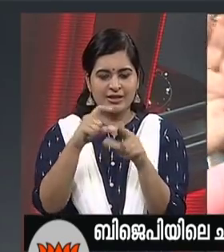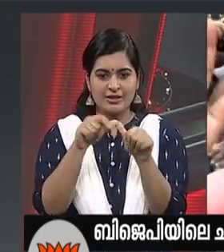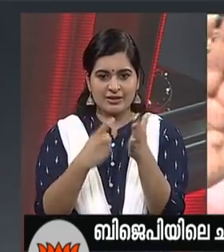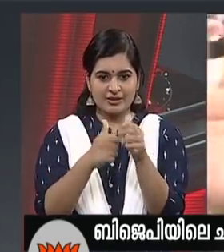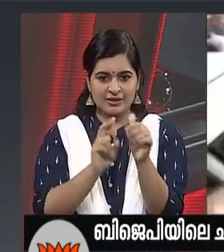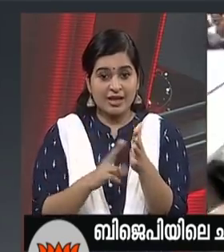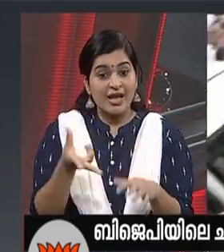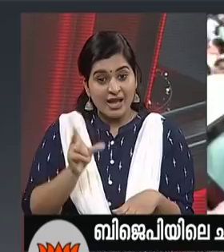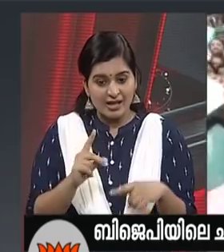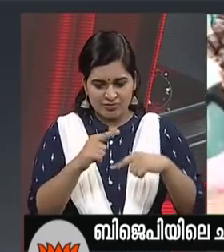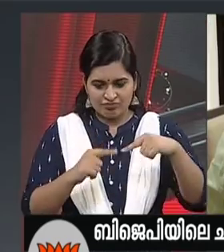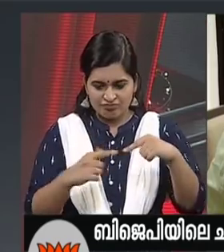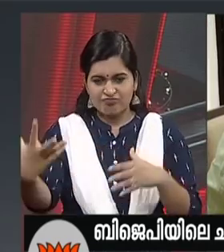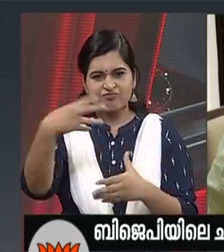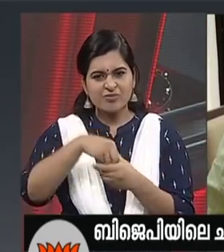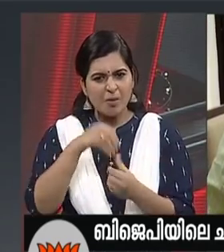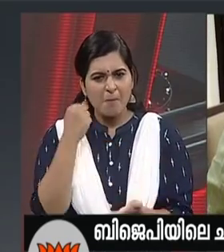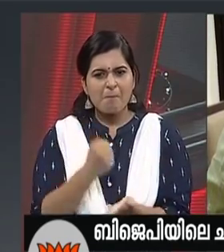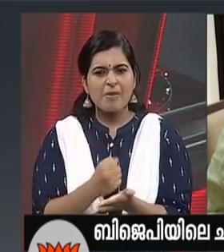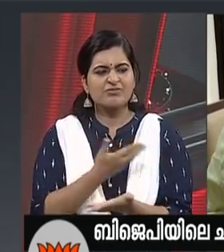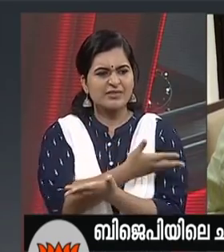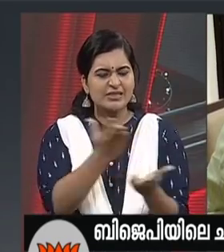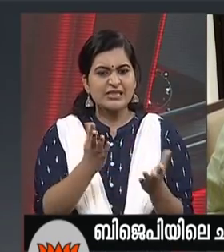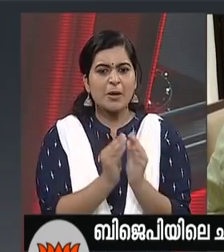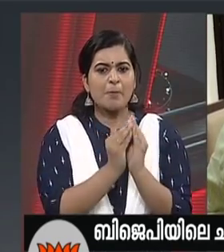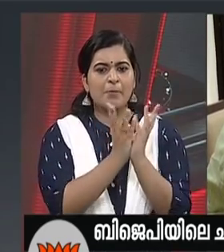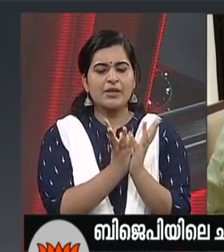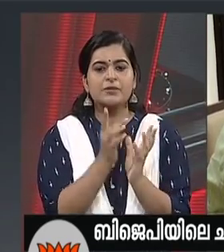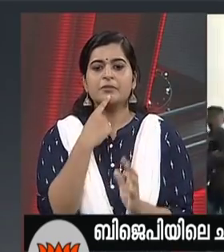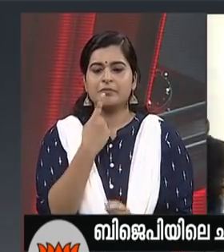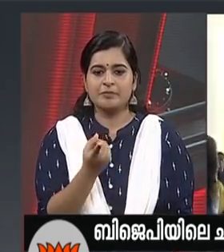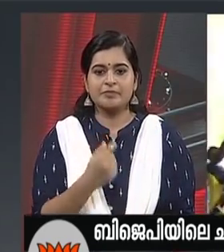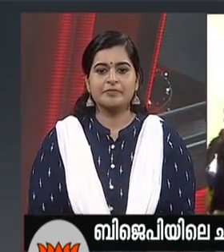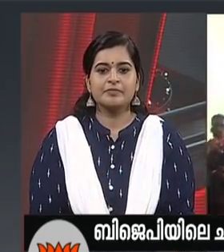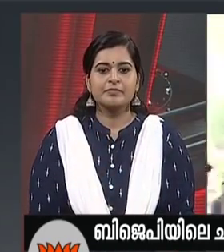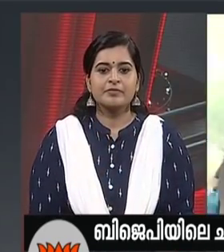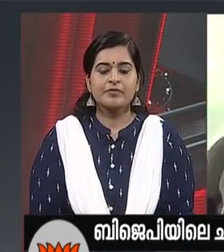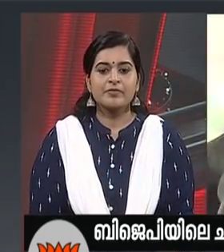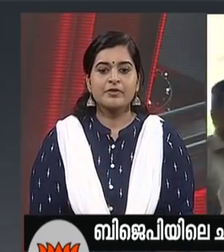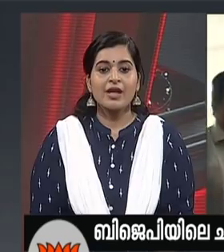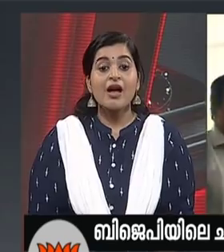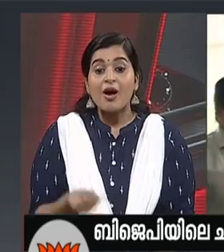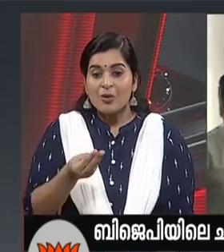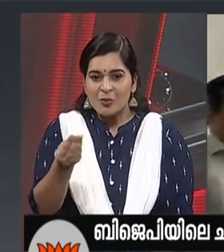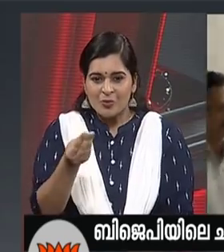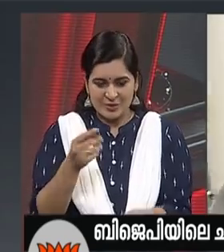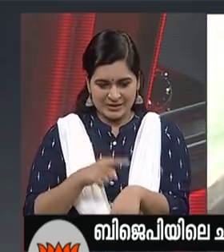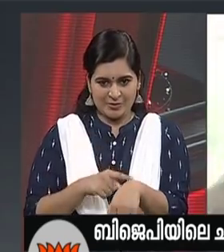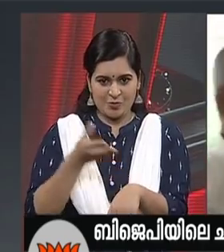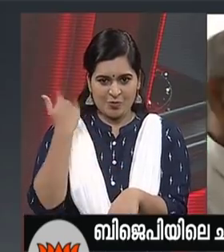സുരേഷ് ഗോപി, സുരേന്ദ്രൻ, മുരളീധരൻ എന്നിവരുടെ കാര്യത്തിൽ ദേശീയ നേതൃത്വം അന്തിമ തീരുമാനമെടുക്കും. പാർട്ടിയിലേക്ക് അടുത്തിടെ എത്തിയ മെട്രോമാൻ ഇ